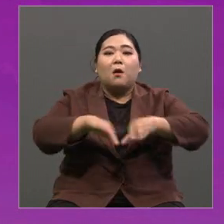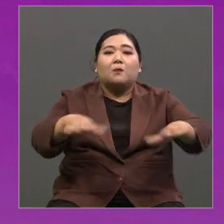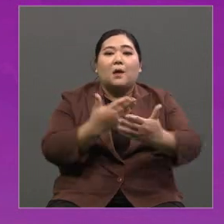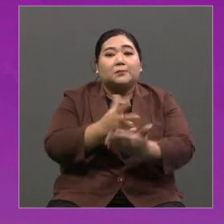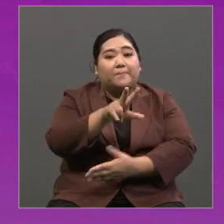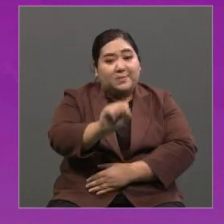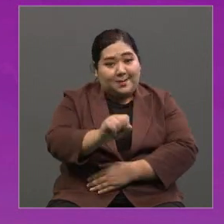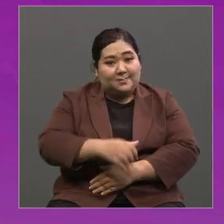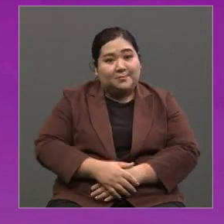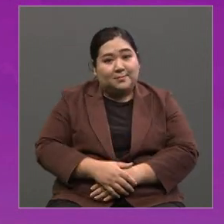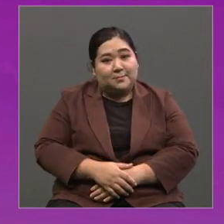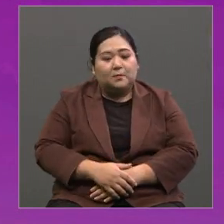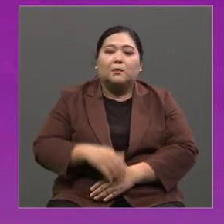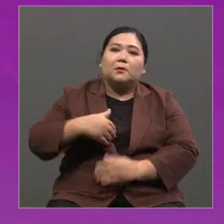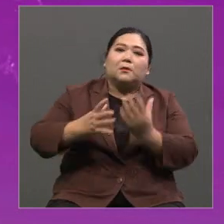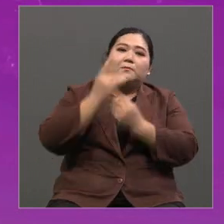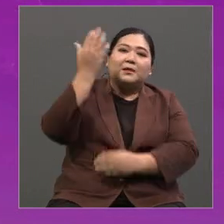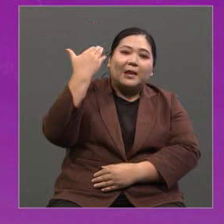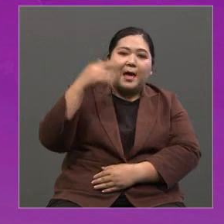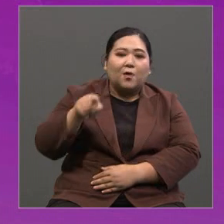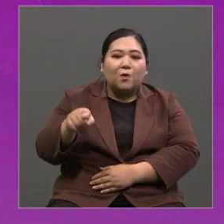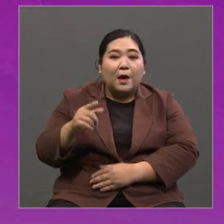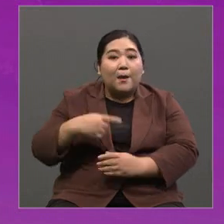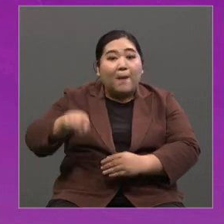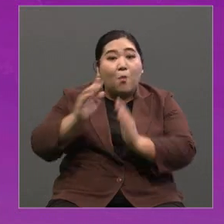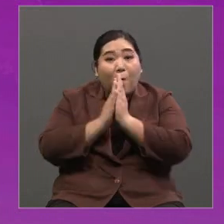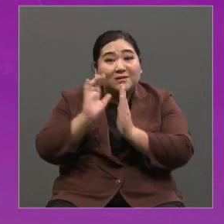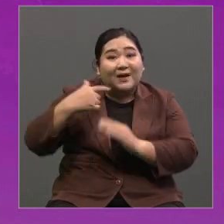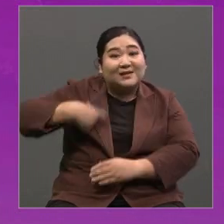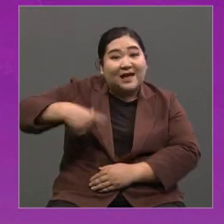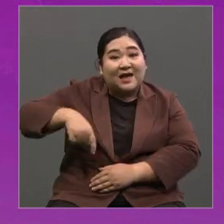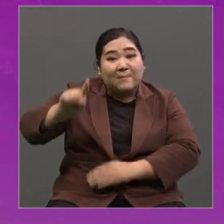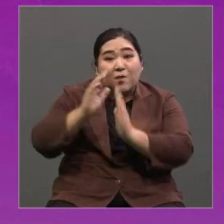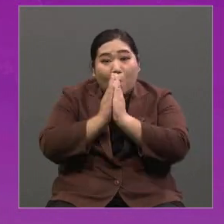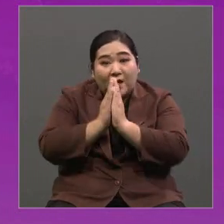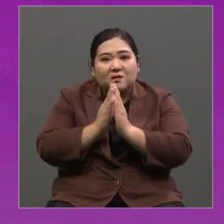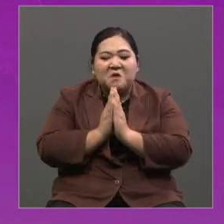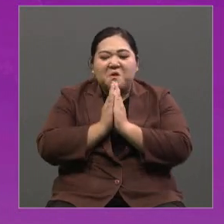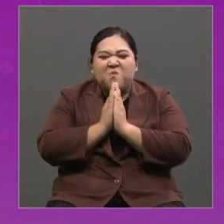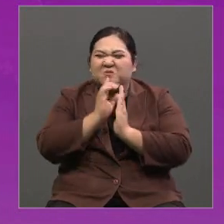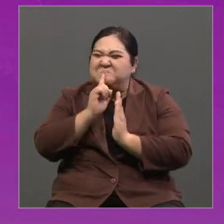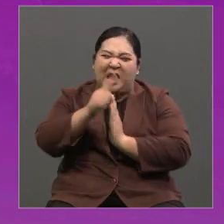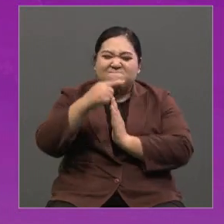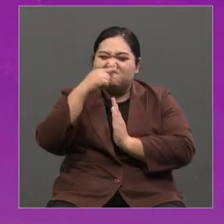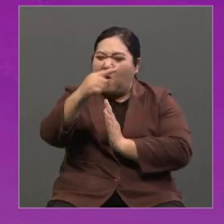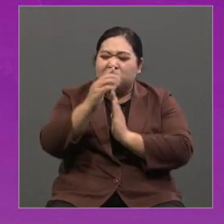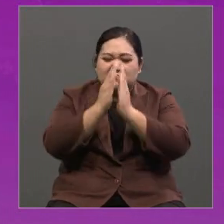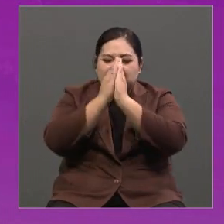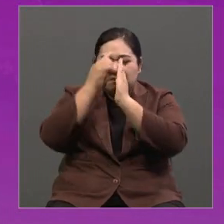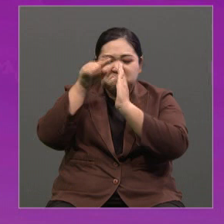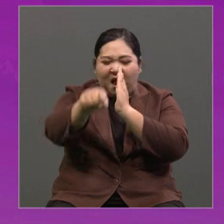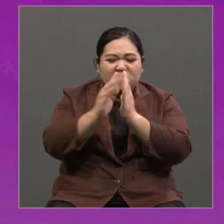ตั้งแต่เมื่อสุดสัปดาห์ที่ผ่านมาทำไมต้องไปวัดใช่มั้ยอู้หูไปสาปแช่งหลวงพ่อทันใจ